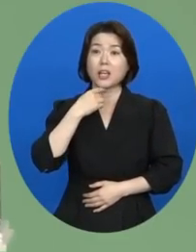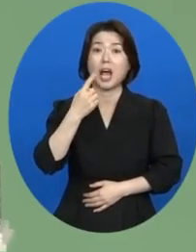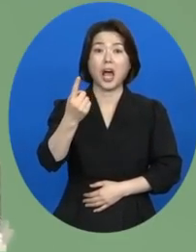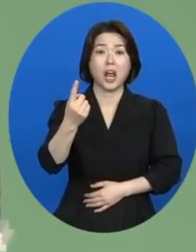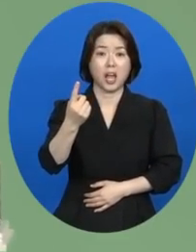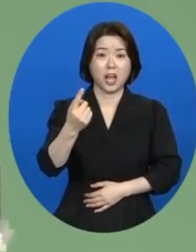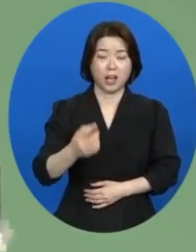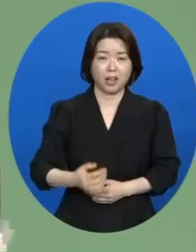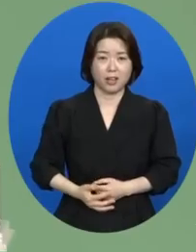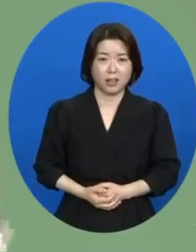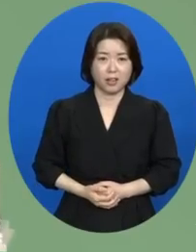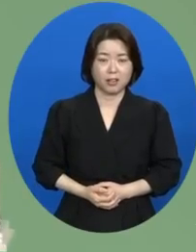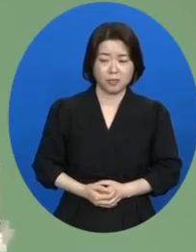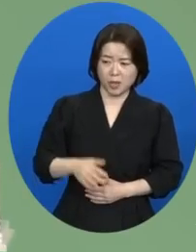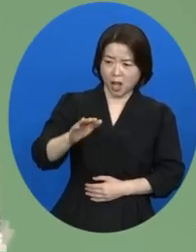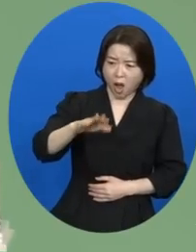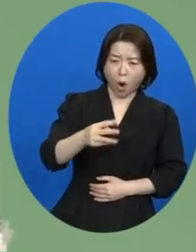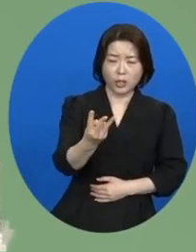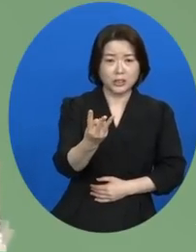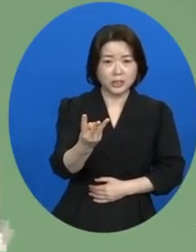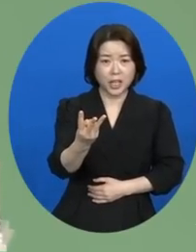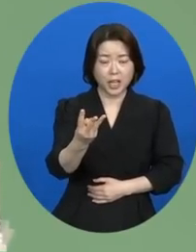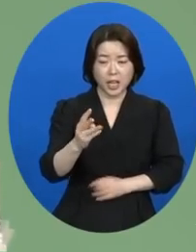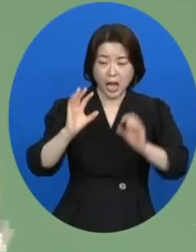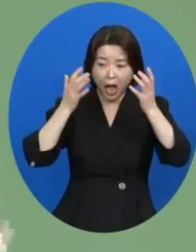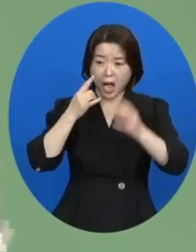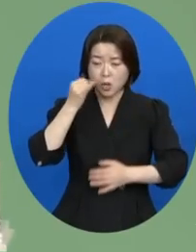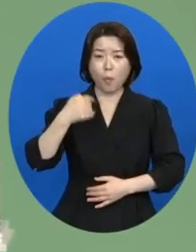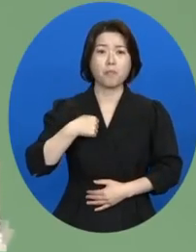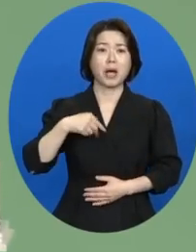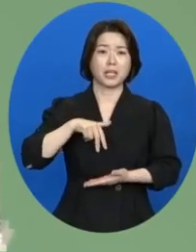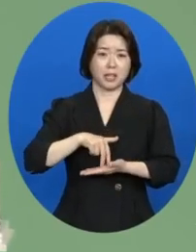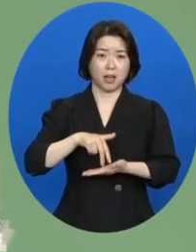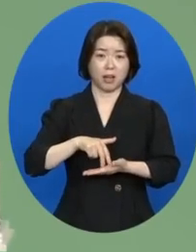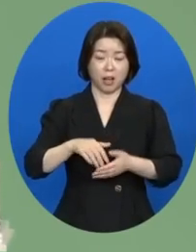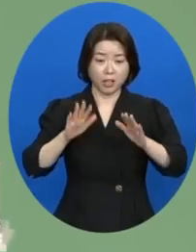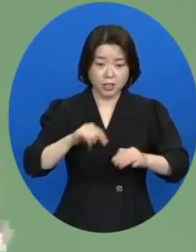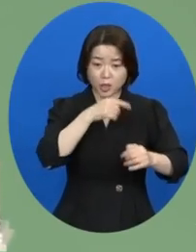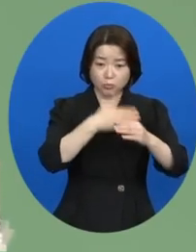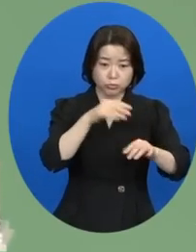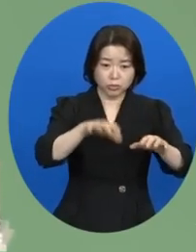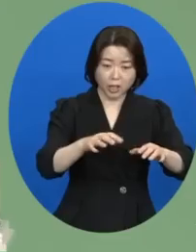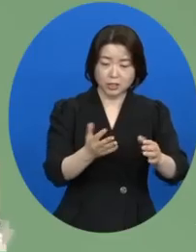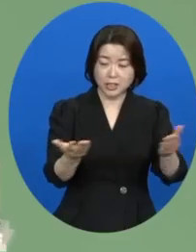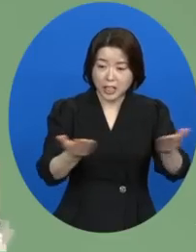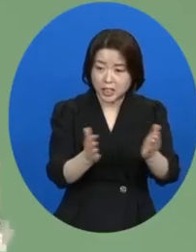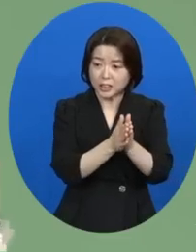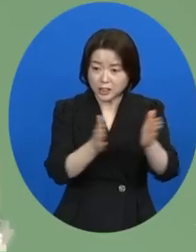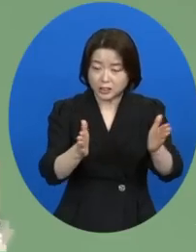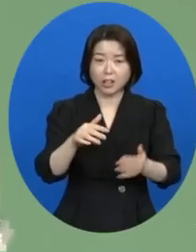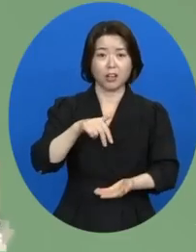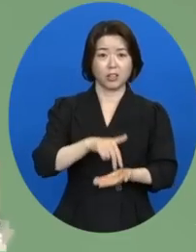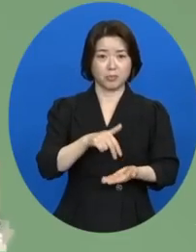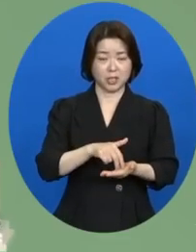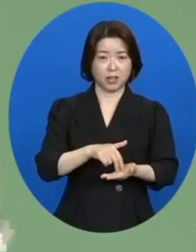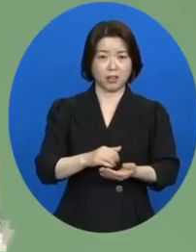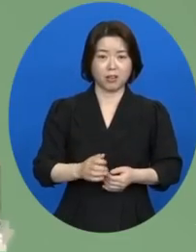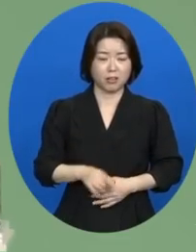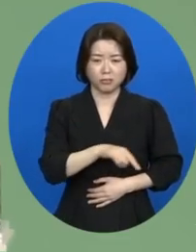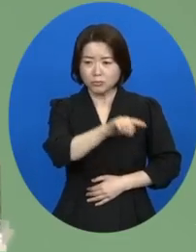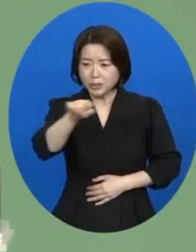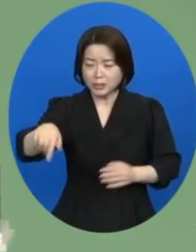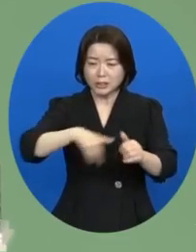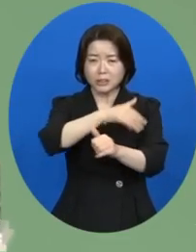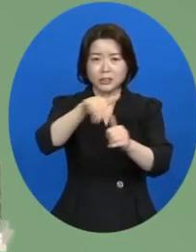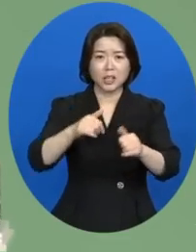살이었습니다. 어린 새 아이의 어머니로서 이제 막 사역을 시작한 사역자로서 이